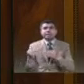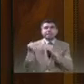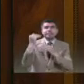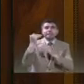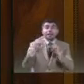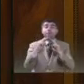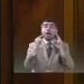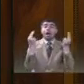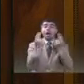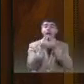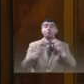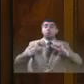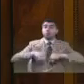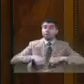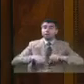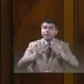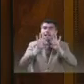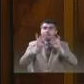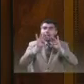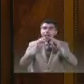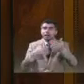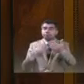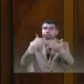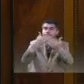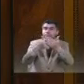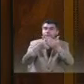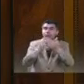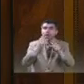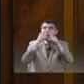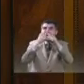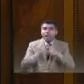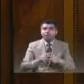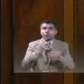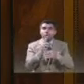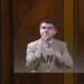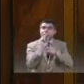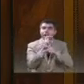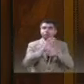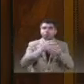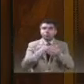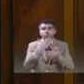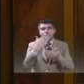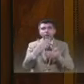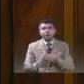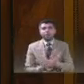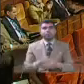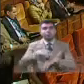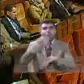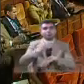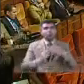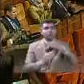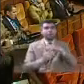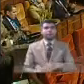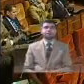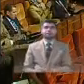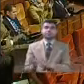أن التقرير الأخير لستاندرد أند بورز حول تصنيفات الديون السيادية في منطقة الشرق الأوسط تؤكد ذلك. شكرا، انتهى